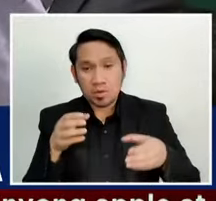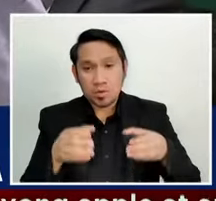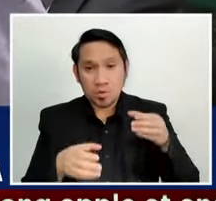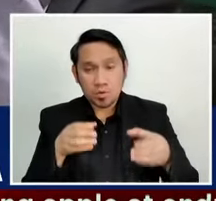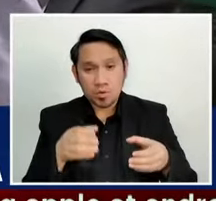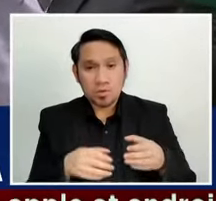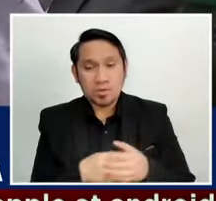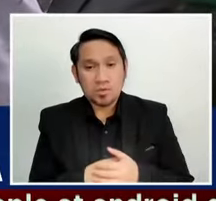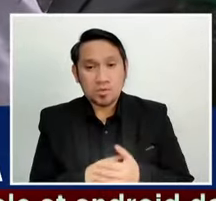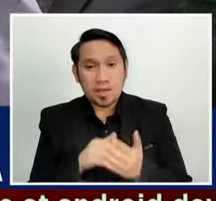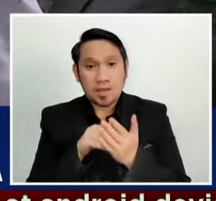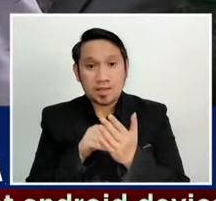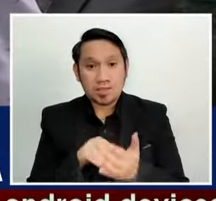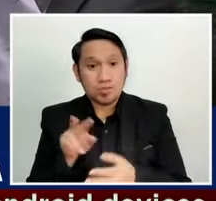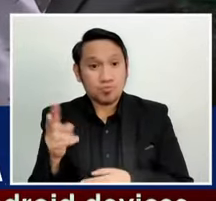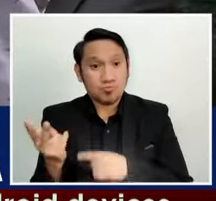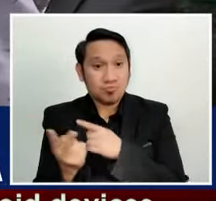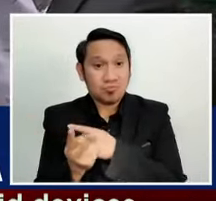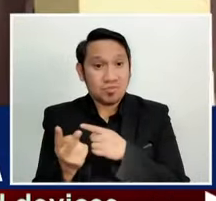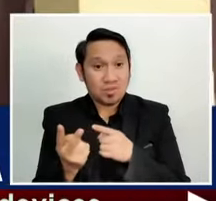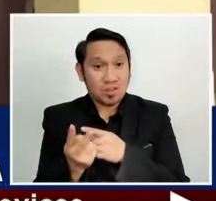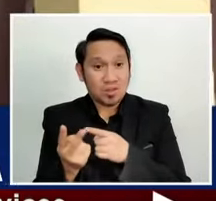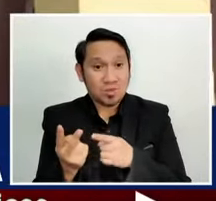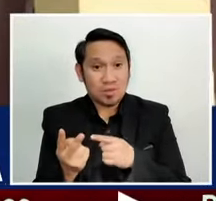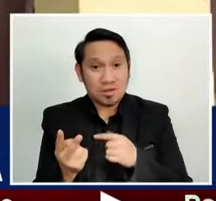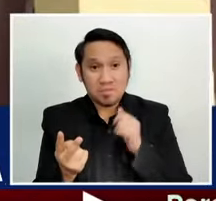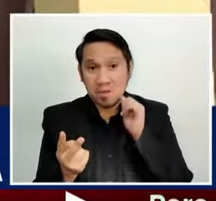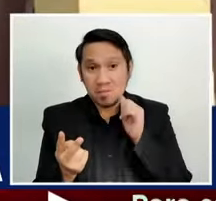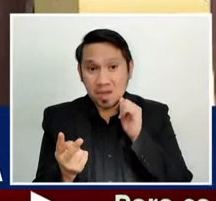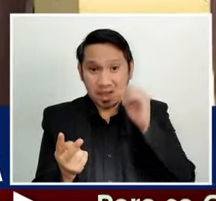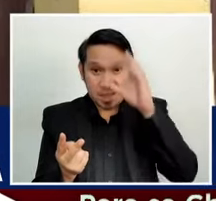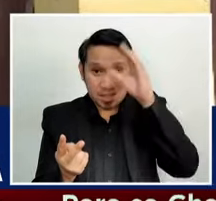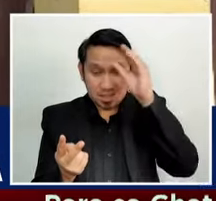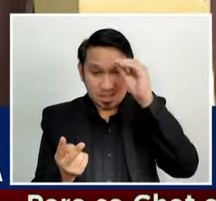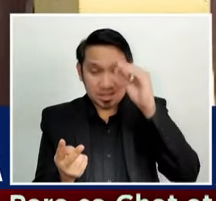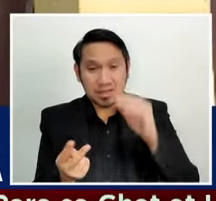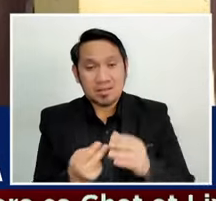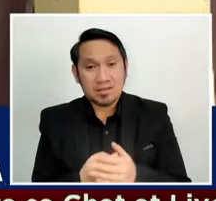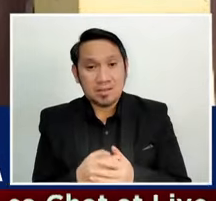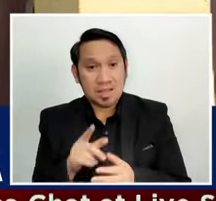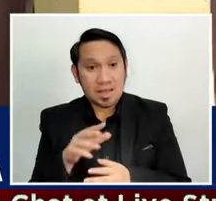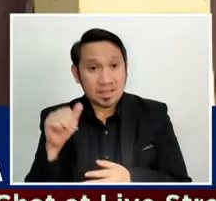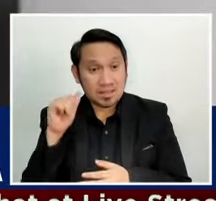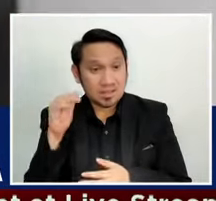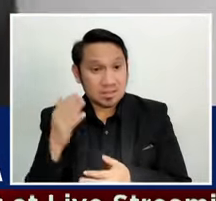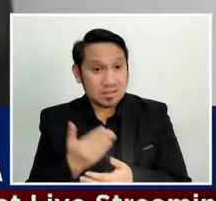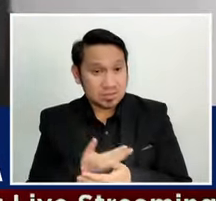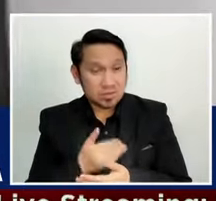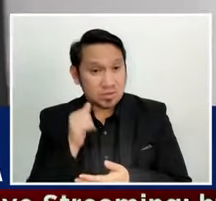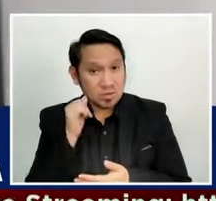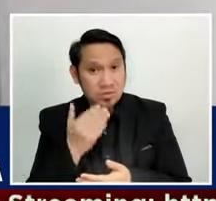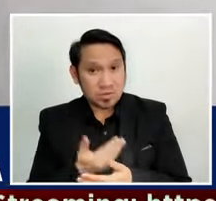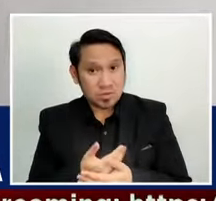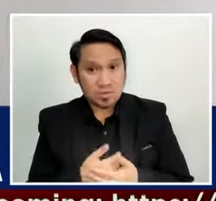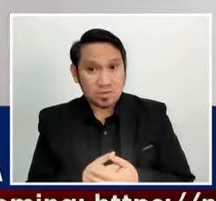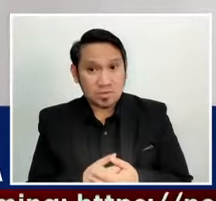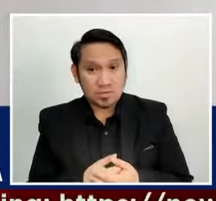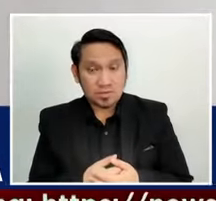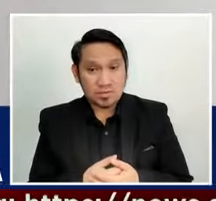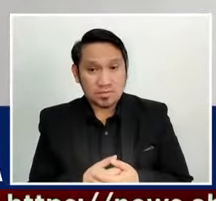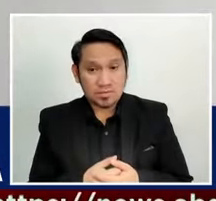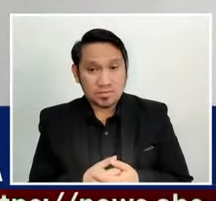kaso laban sa mag-asawa na si Franlin at Pablo Ruiz at sa anak nila na si Maria Danica Gerlin